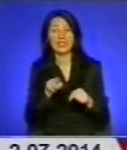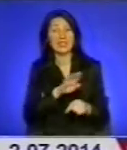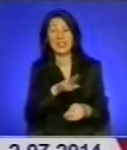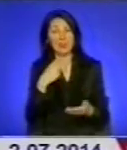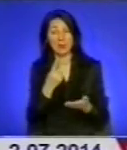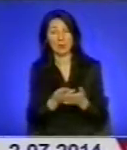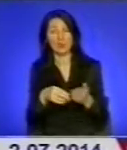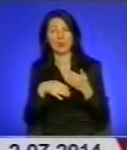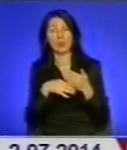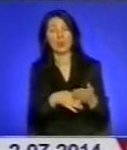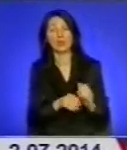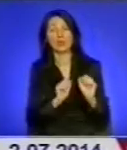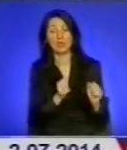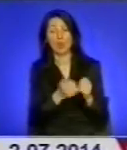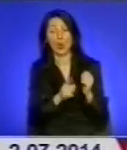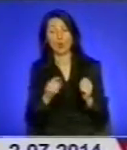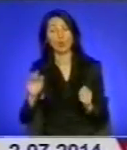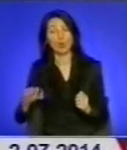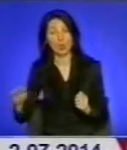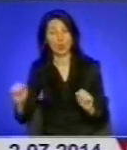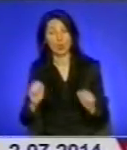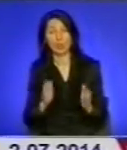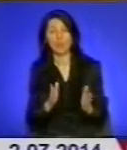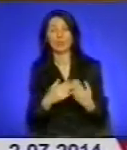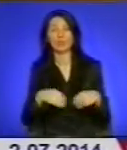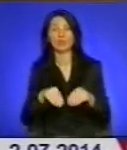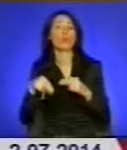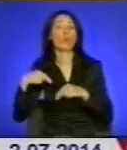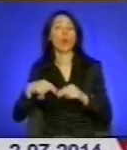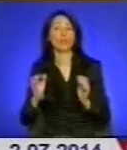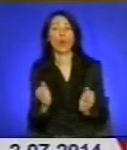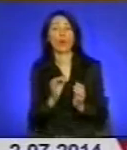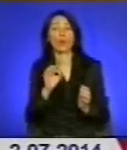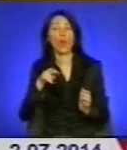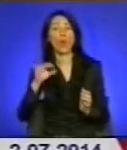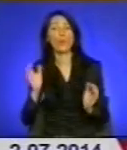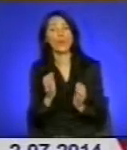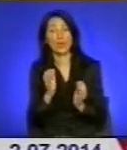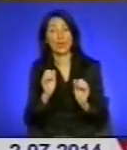допомогти захистити кожну дитину можна лише у співпраці органів опіків влади місцевого